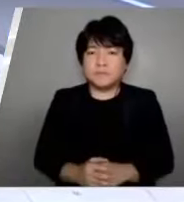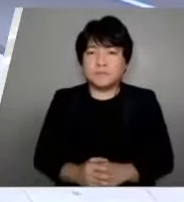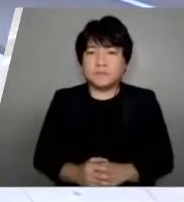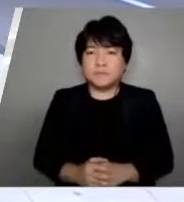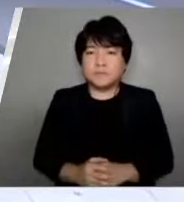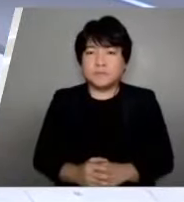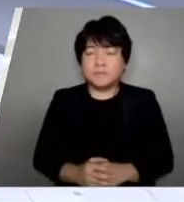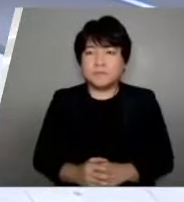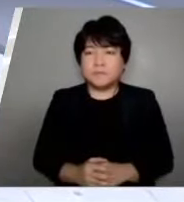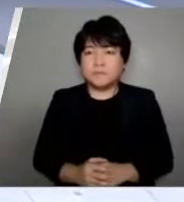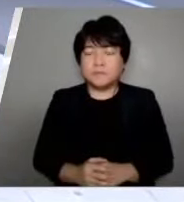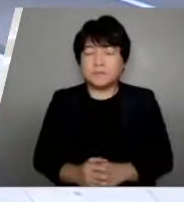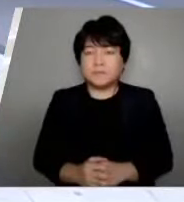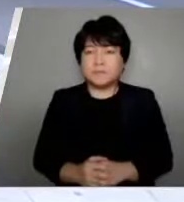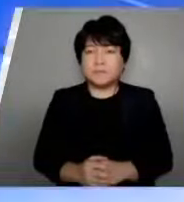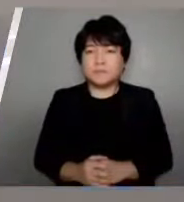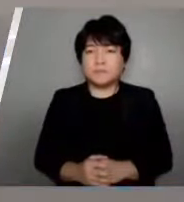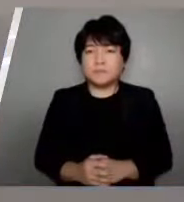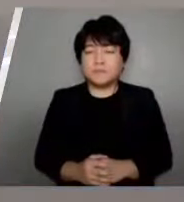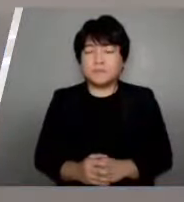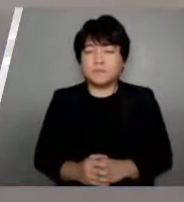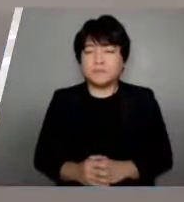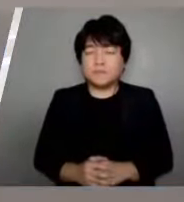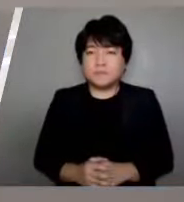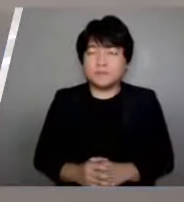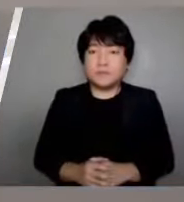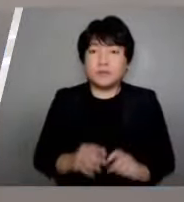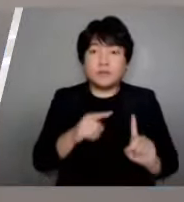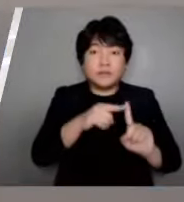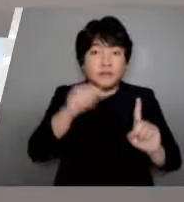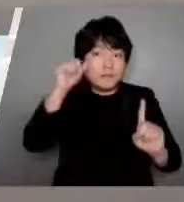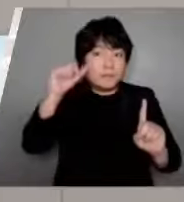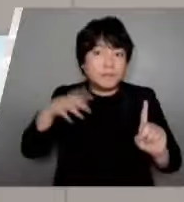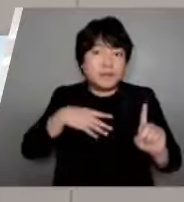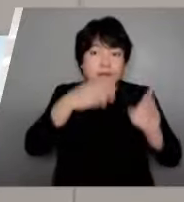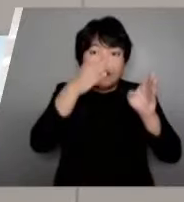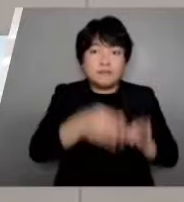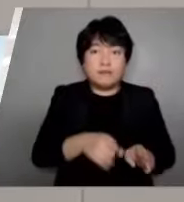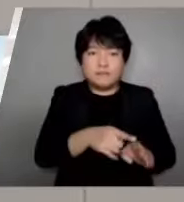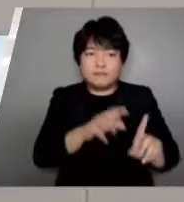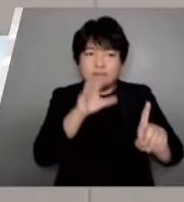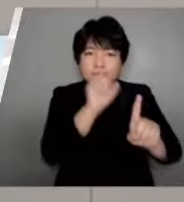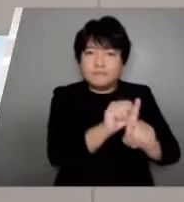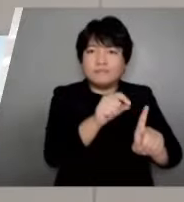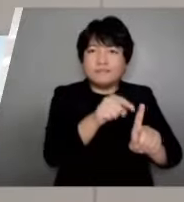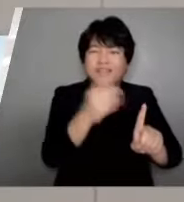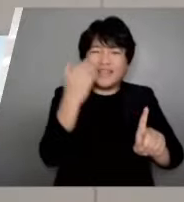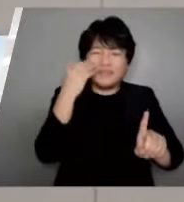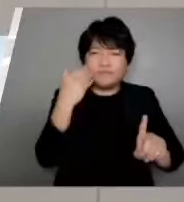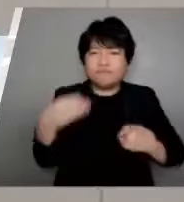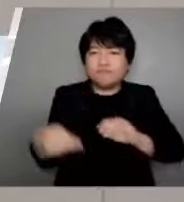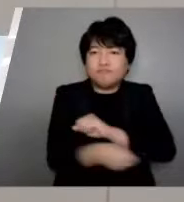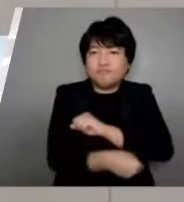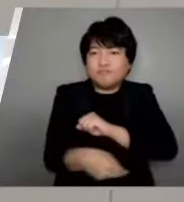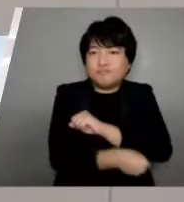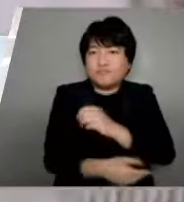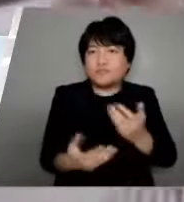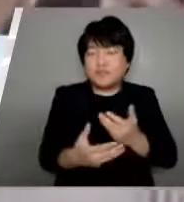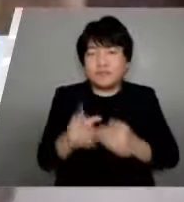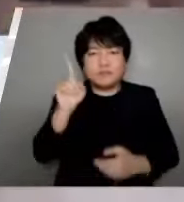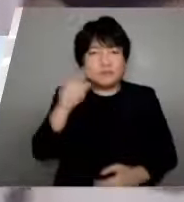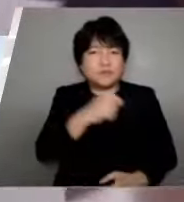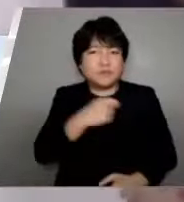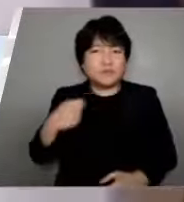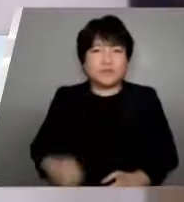Bistado ang tangkang pagpupuslit na isang lalaki sa China. Nakumbiska mula sa kanya mahigit 100 ahas. Naharang